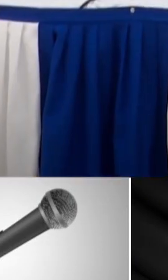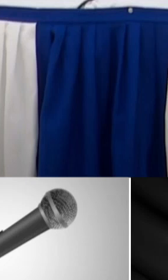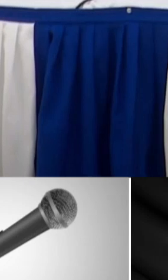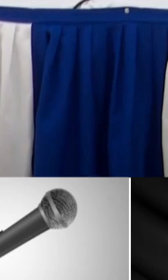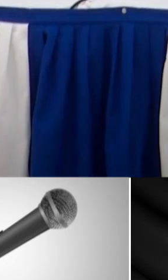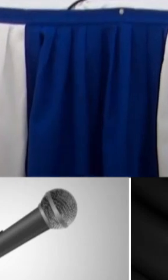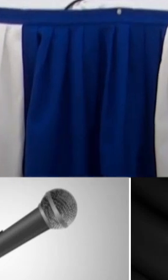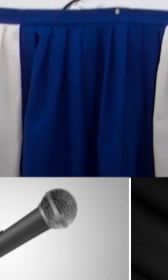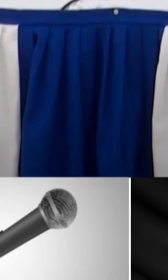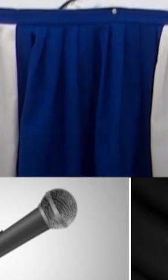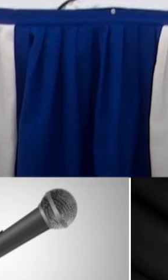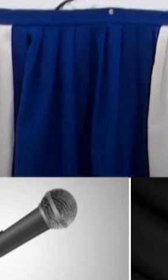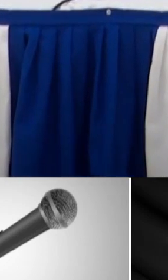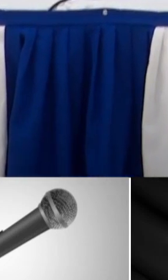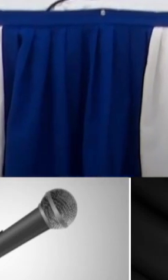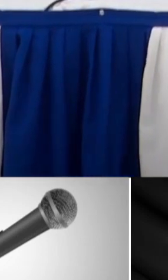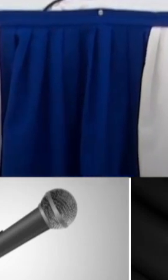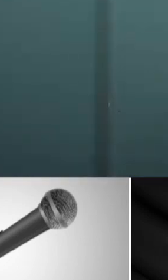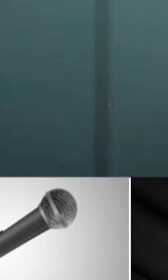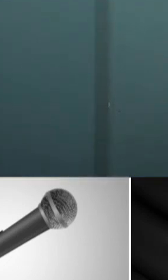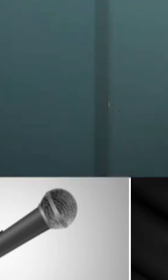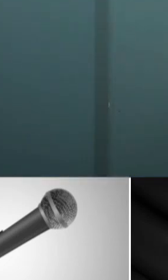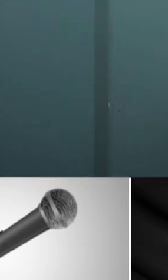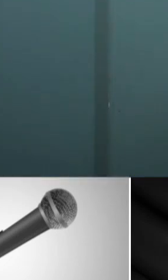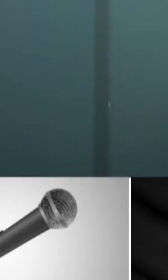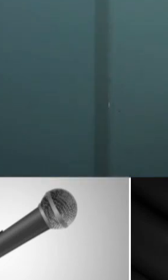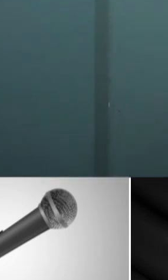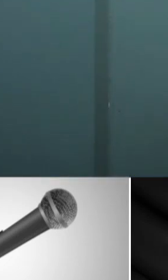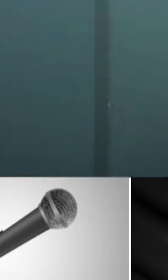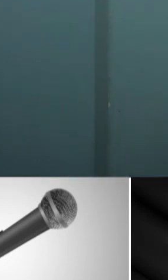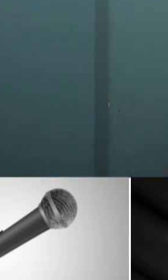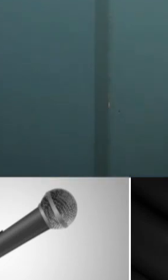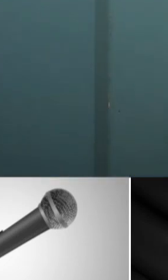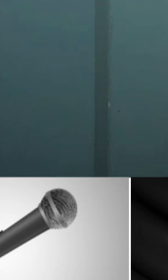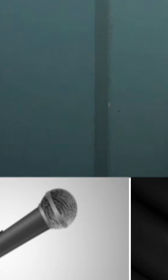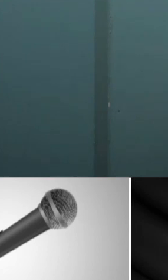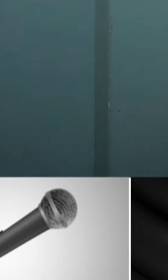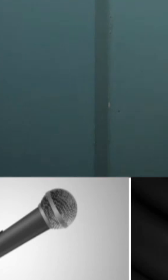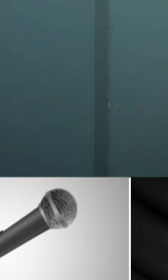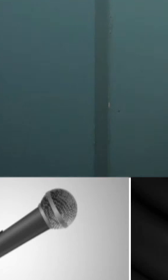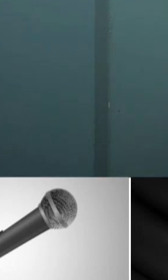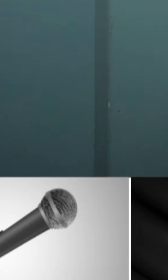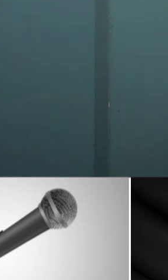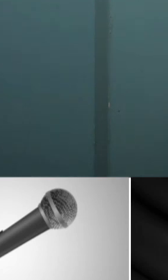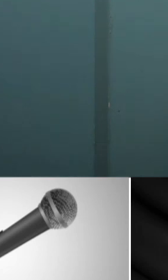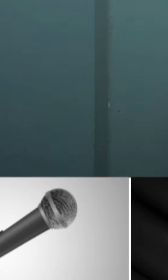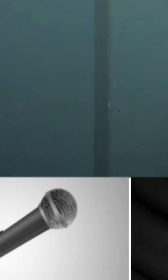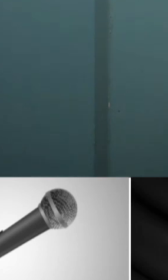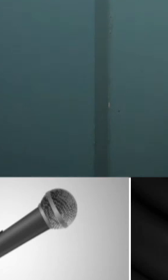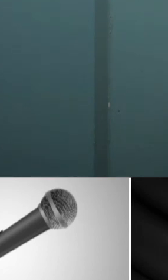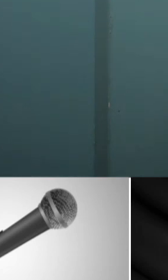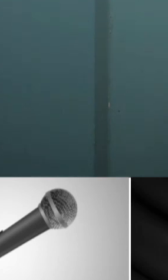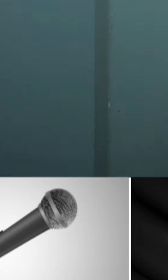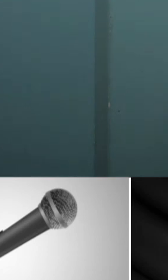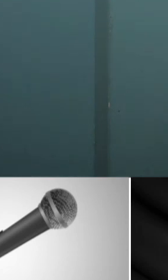הבחירות ואת התקציב במאה ימים לפחות. אחריות לאומית מחייבת הזרמת כסף